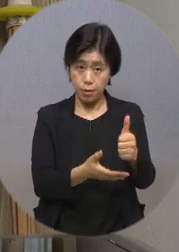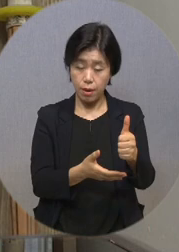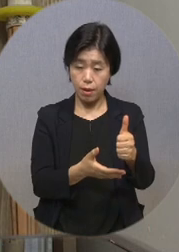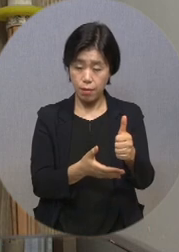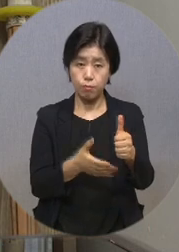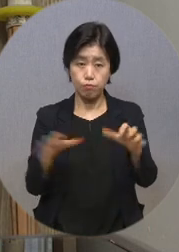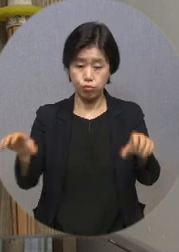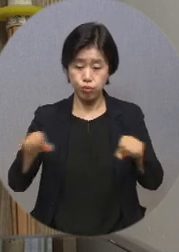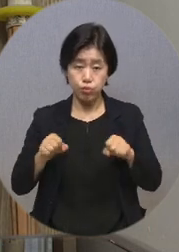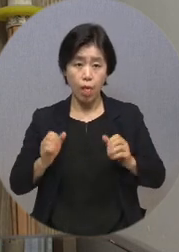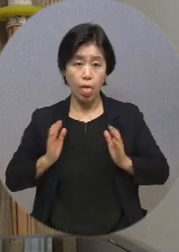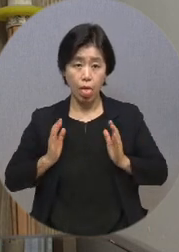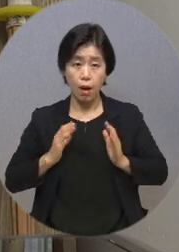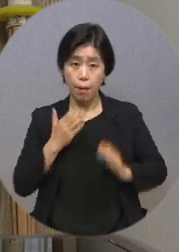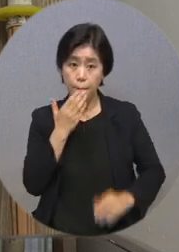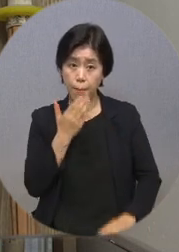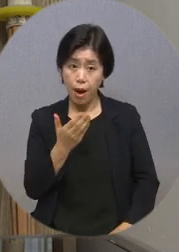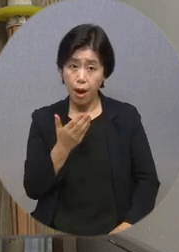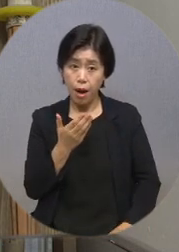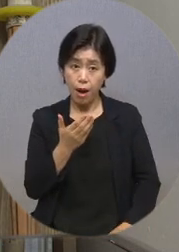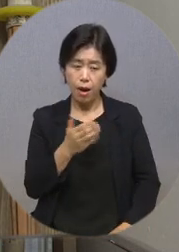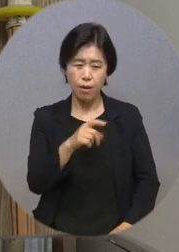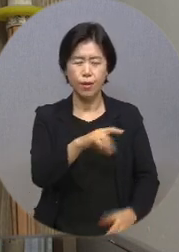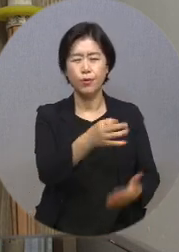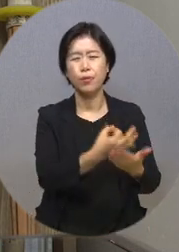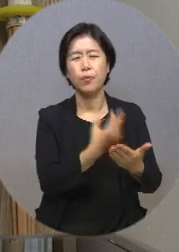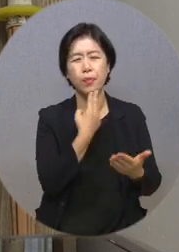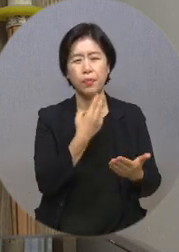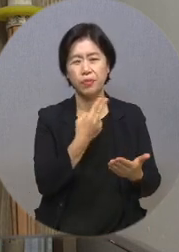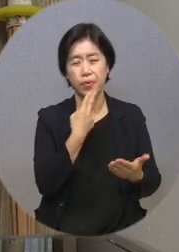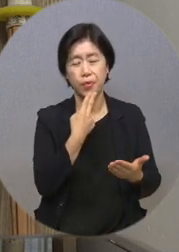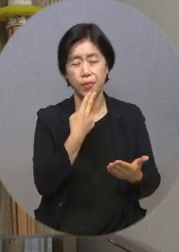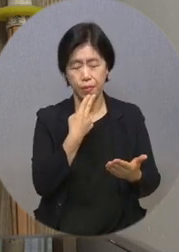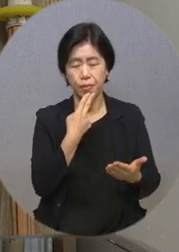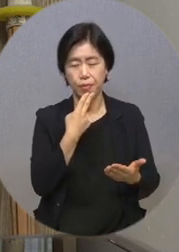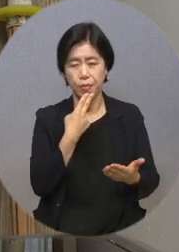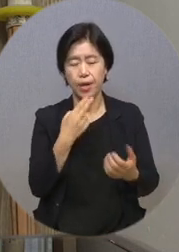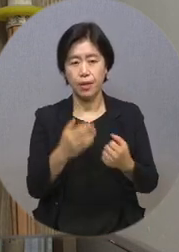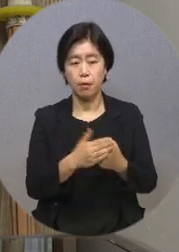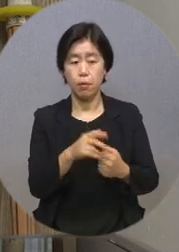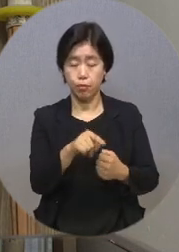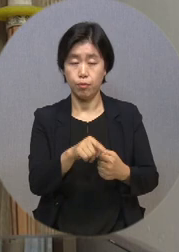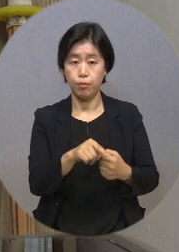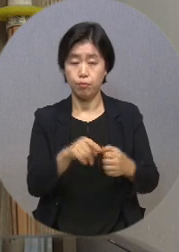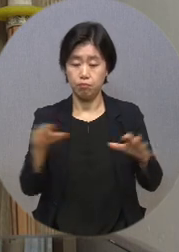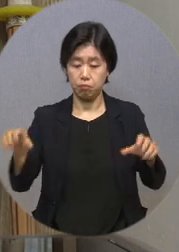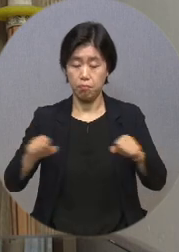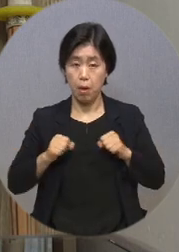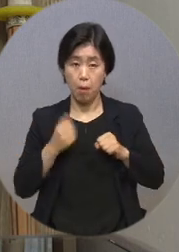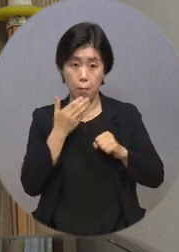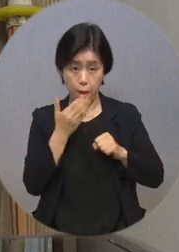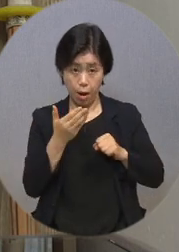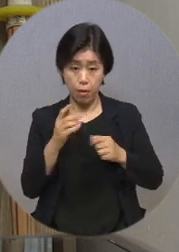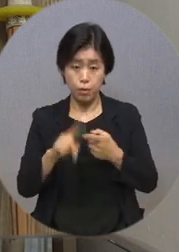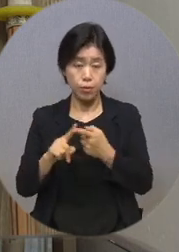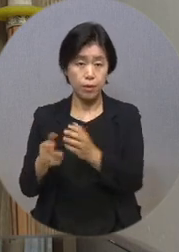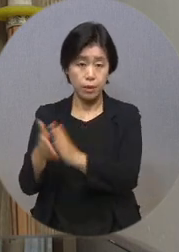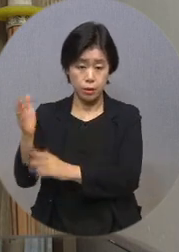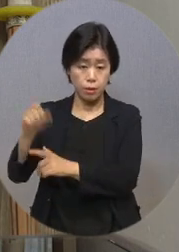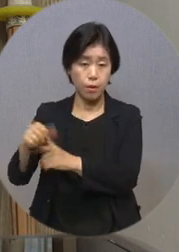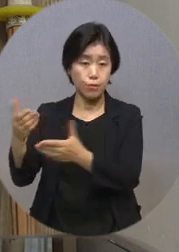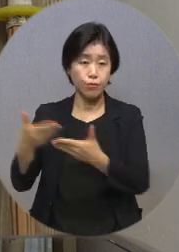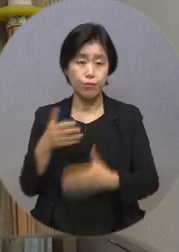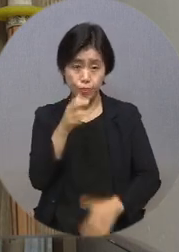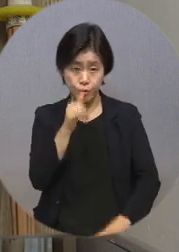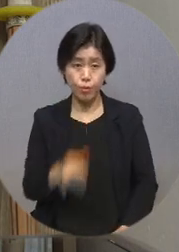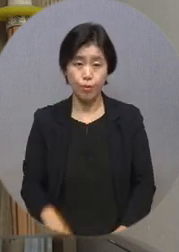때문에 또 겸직 또 허가를 또 세종시청에서 특별하게 받아서 공무원과 사회복지협회장직을 동시에